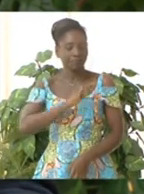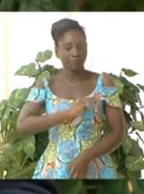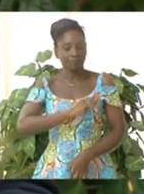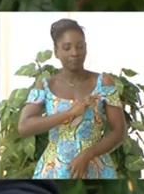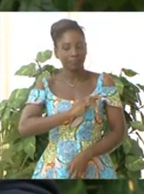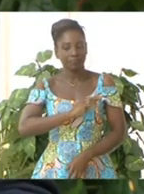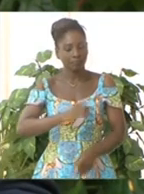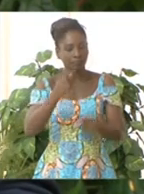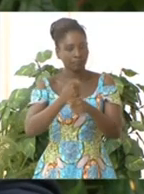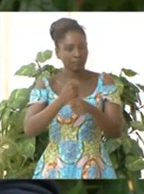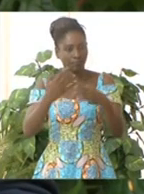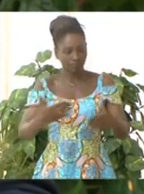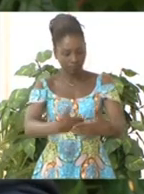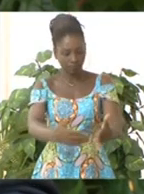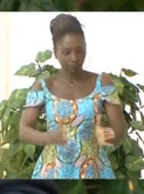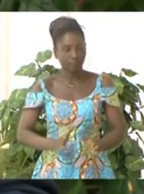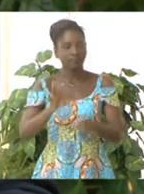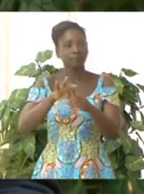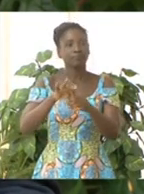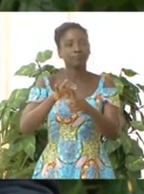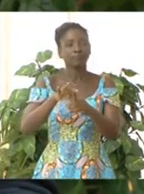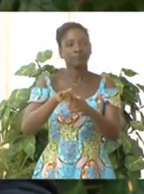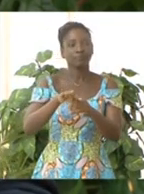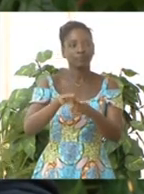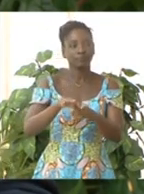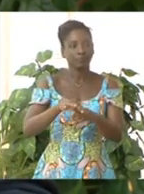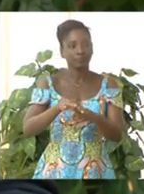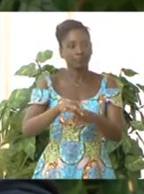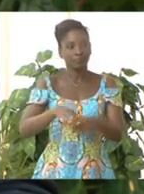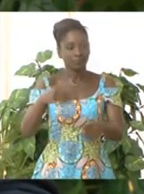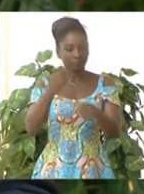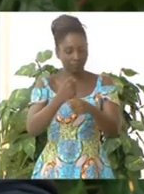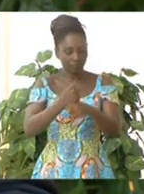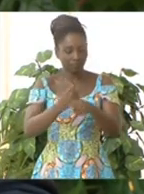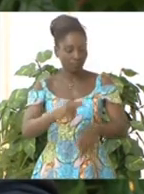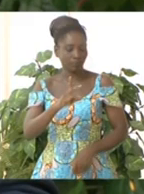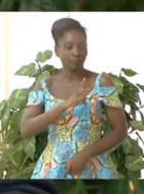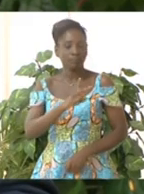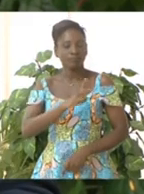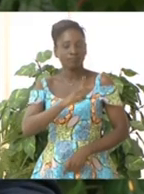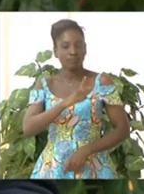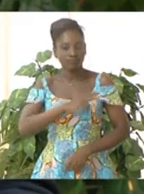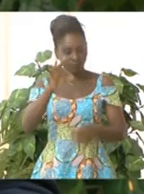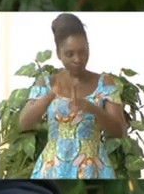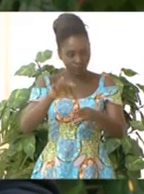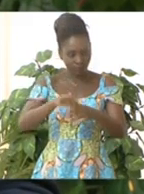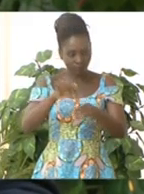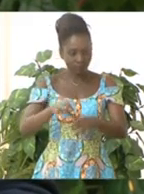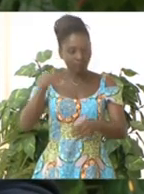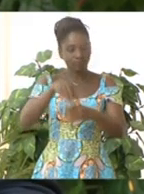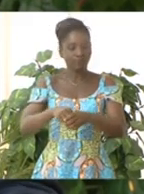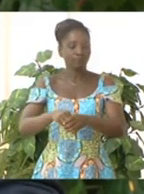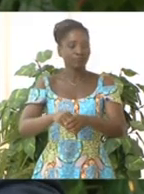Les agents de bureau de vote, les agents de la police électorale en mission munis de